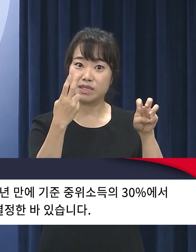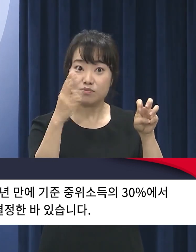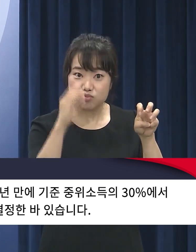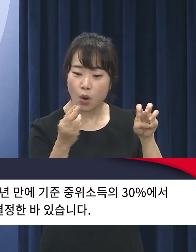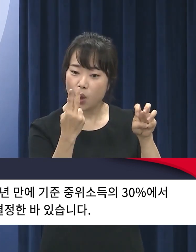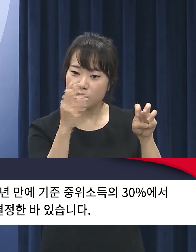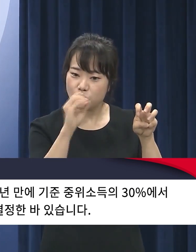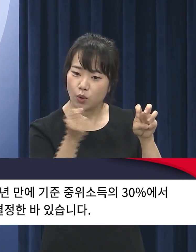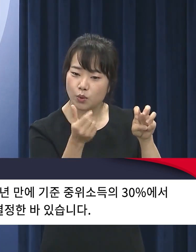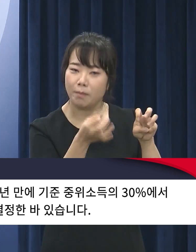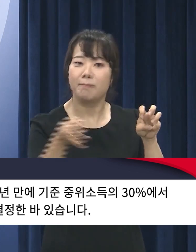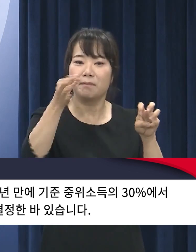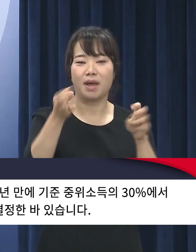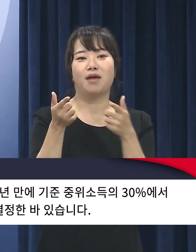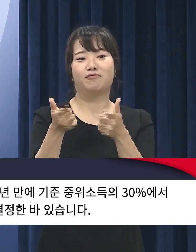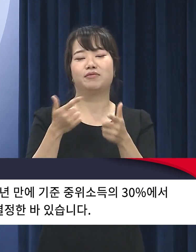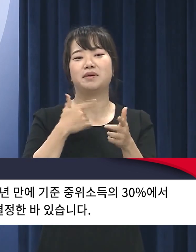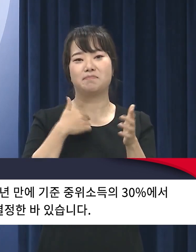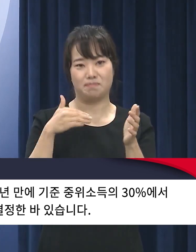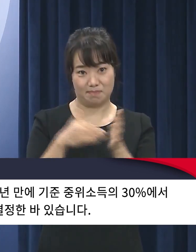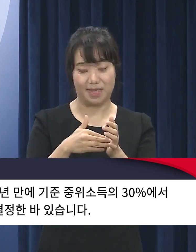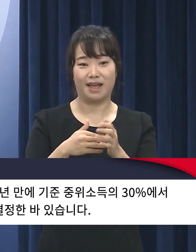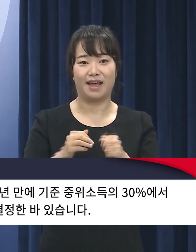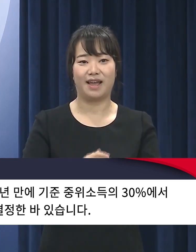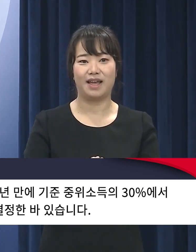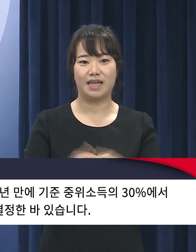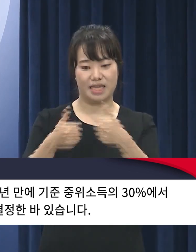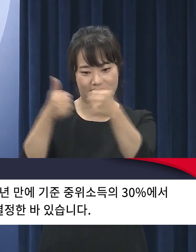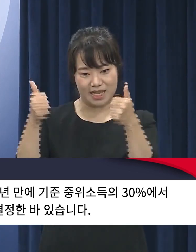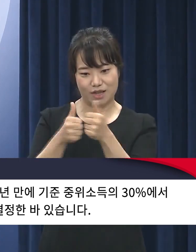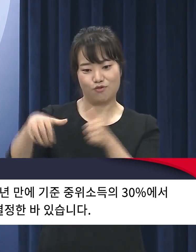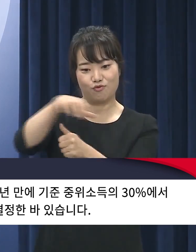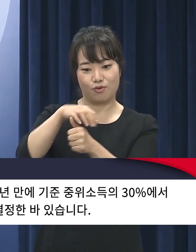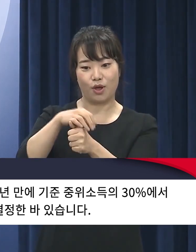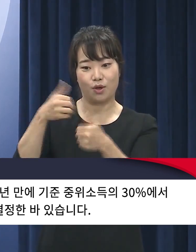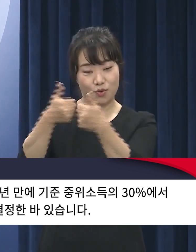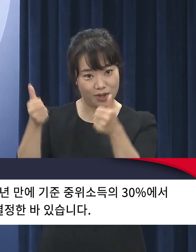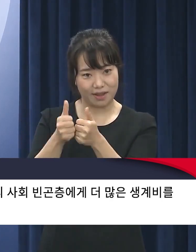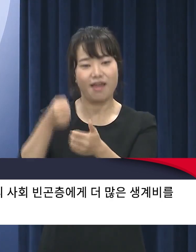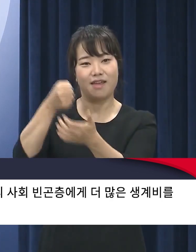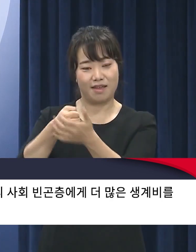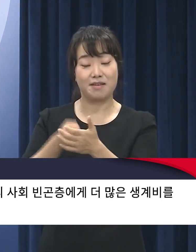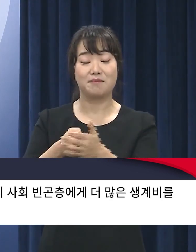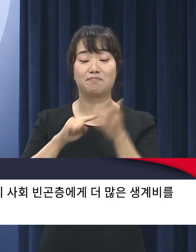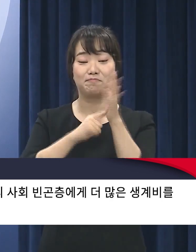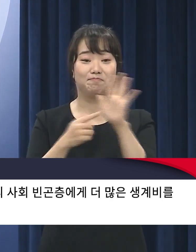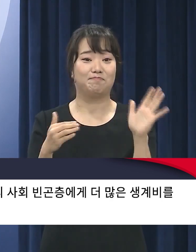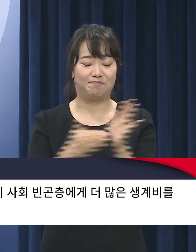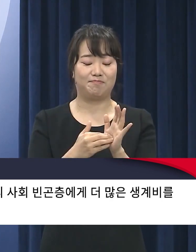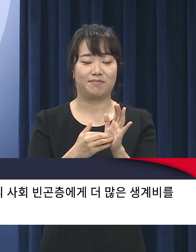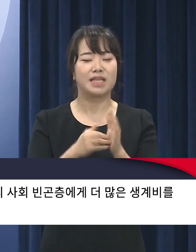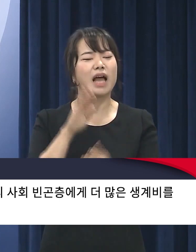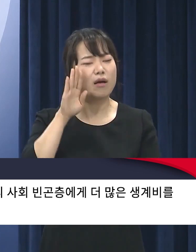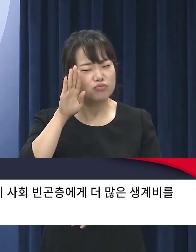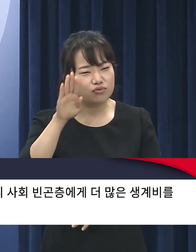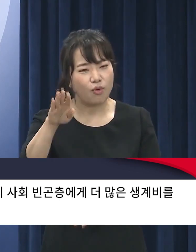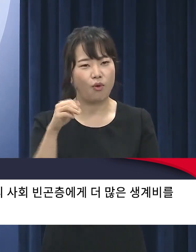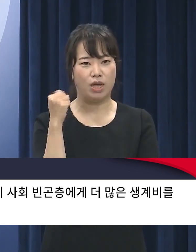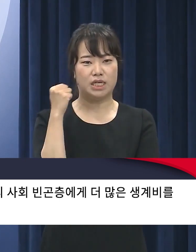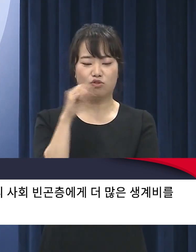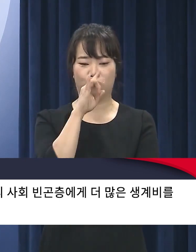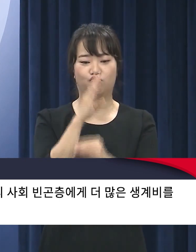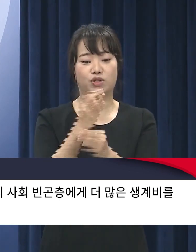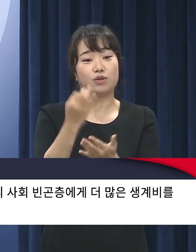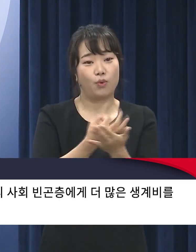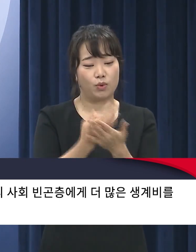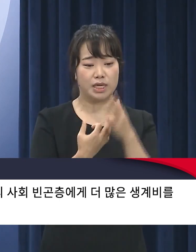32%로 2%포인트 상향하기로 중앙생활보장위원회에서 결정한 바 있습니다. 앞으로 기준